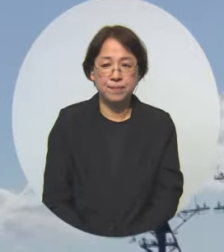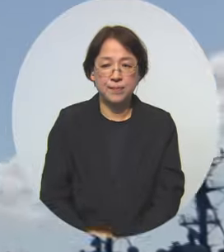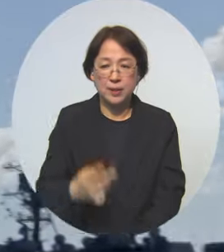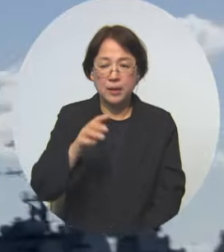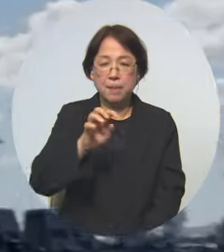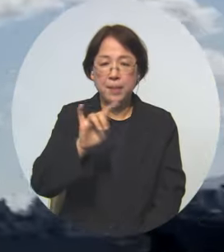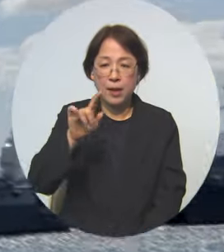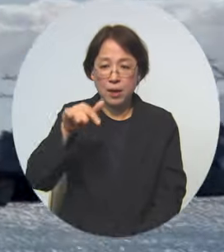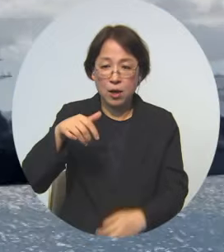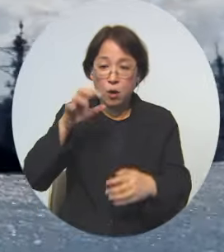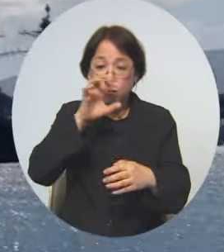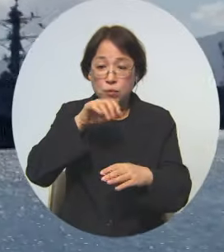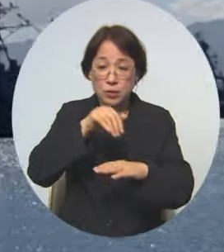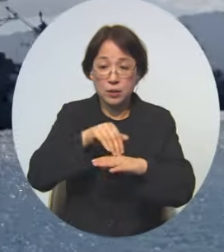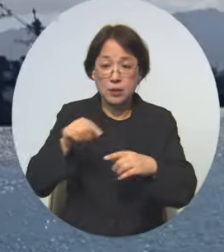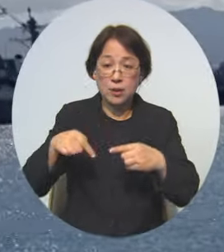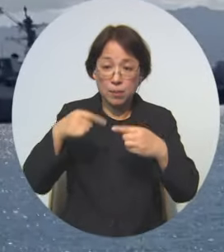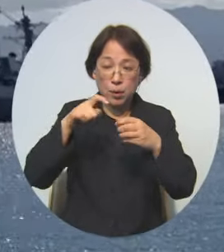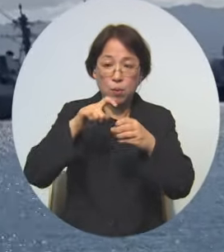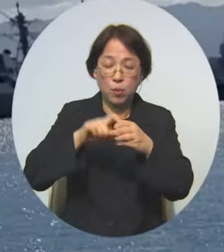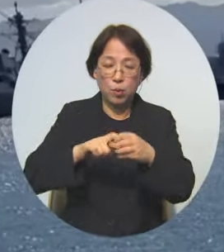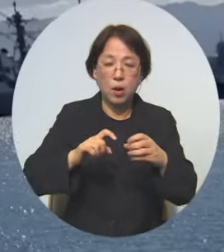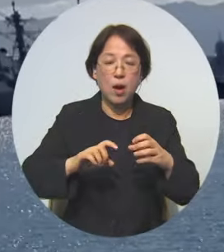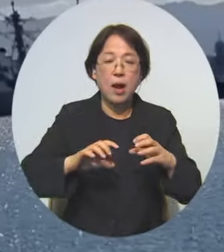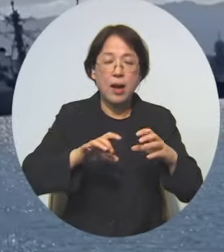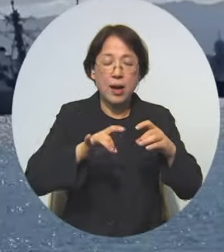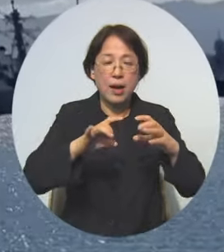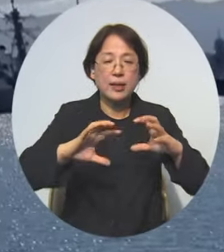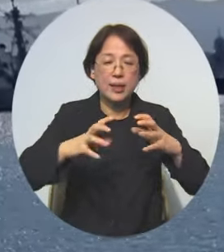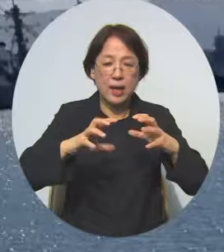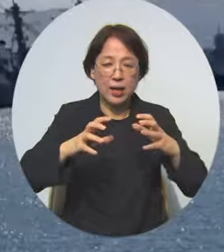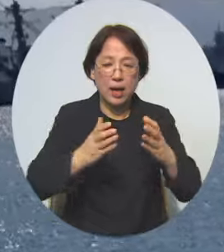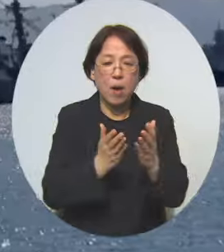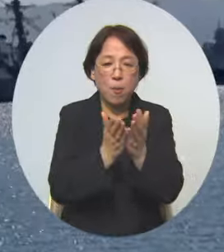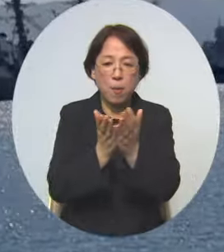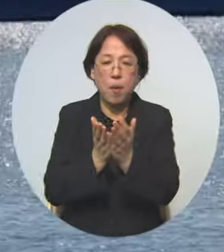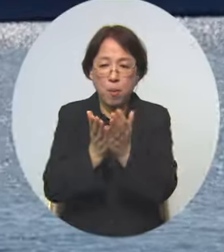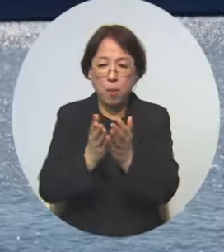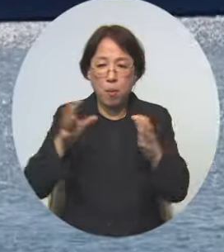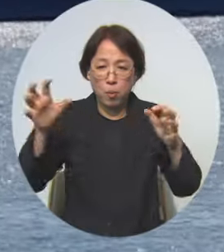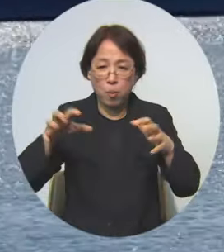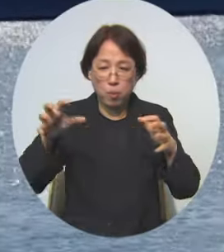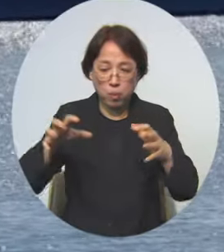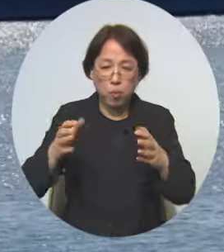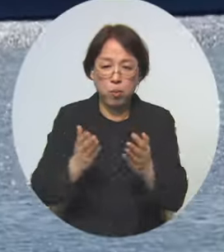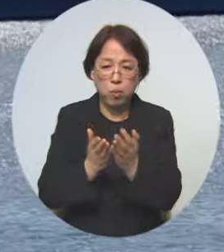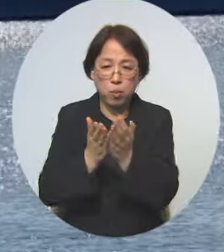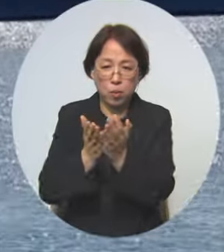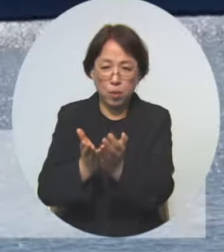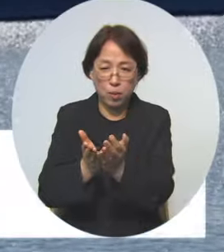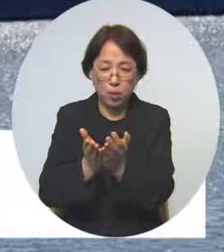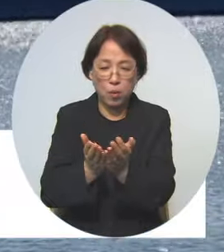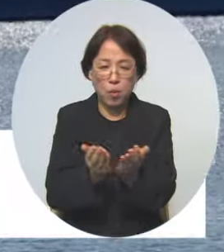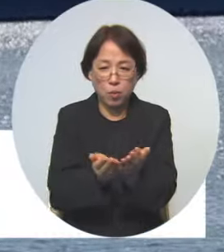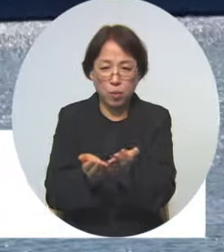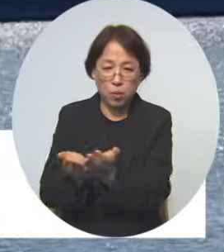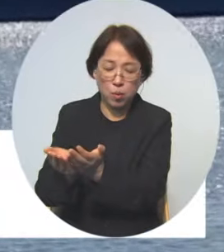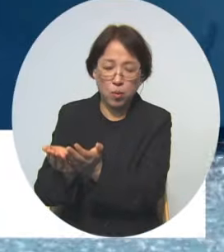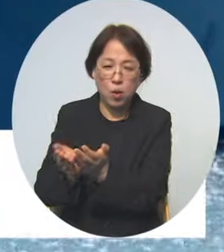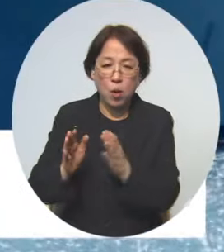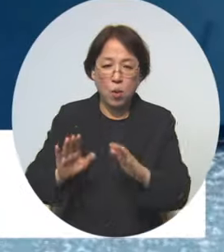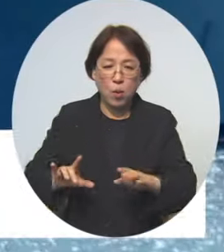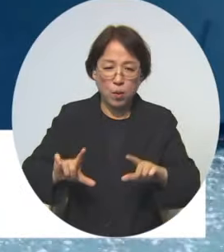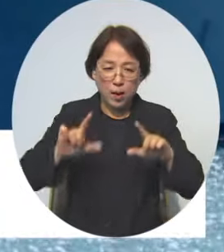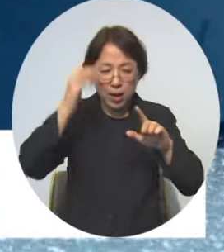림팩 훈련에 참가하기 위해 각국의 함정들이 하와이 진주만에 정박해 있습니다. 올해 훈련에는 한국과 미국,